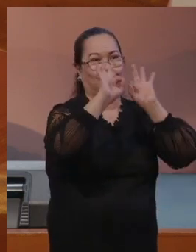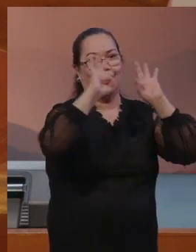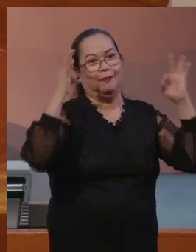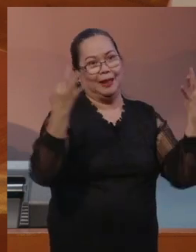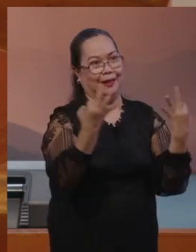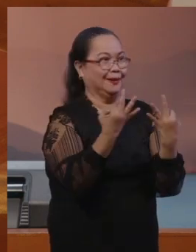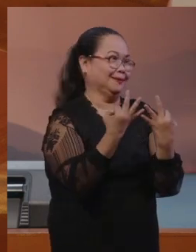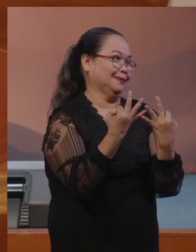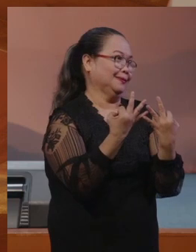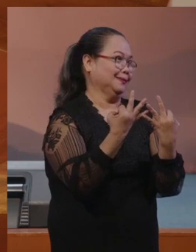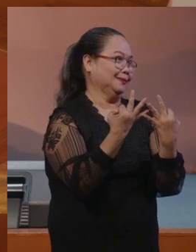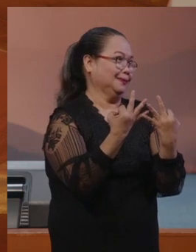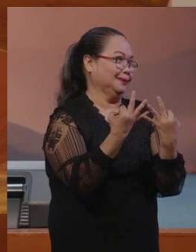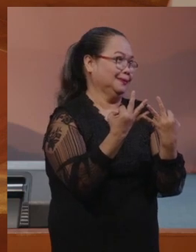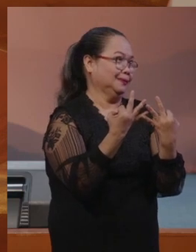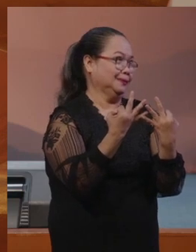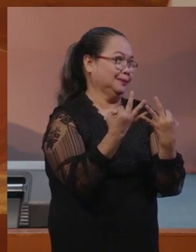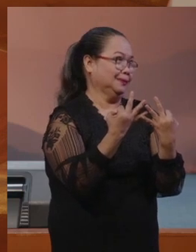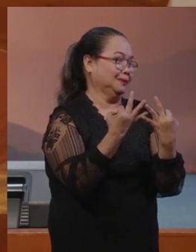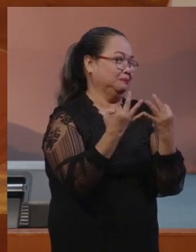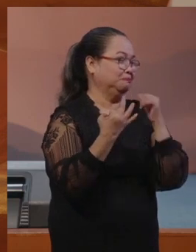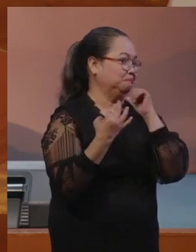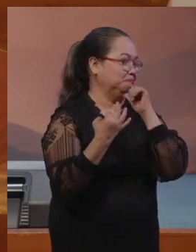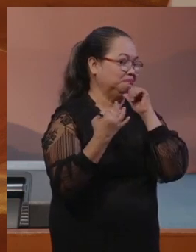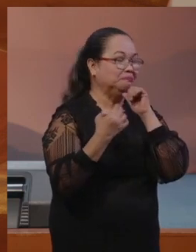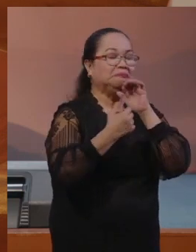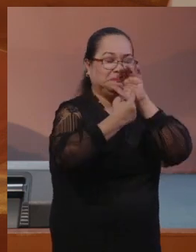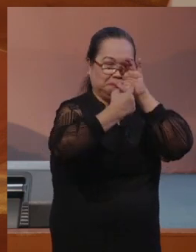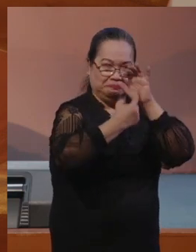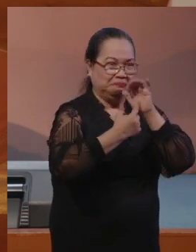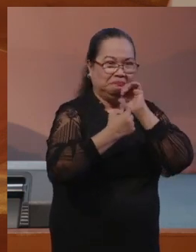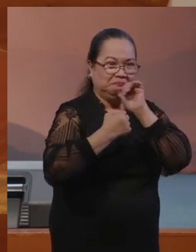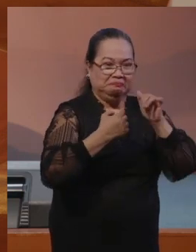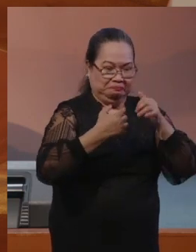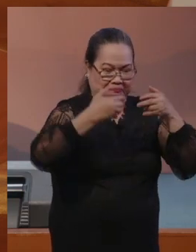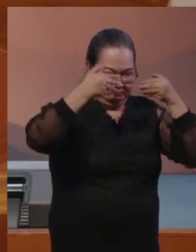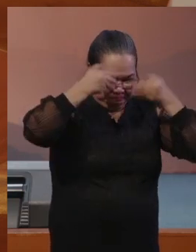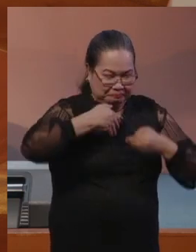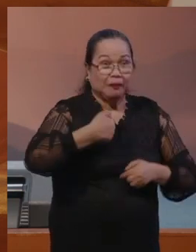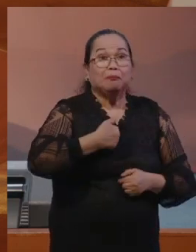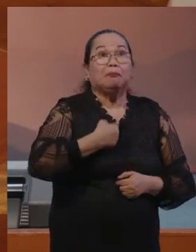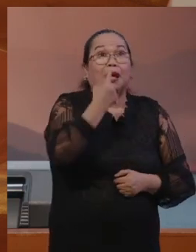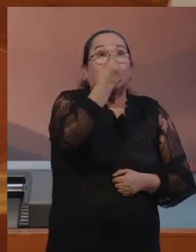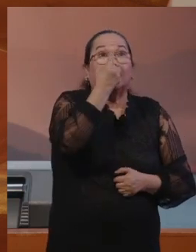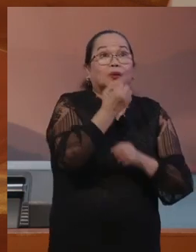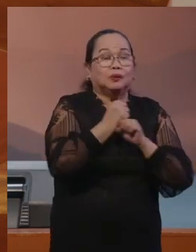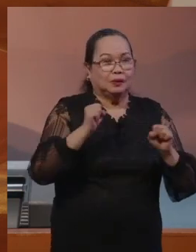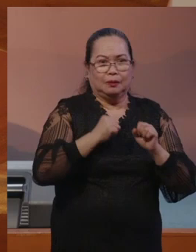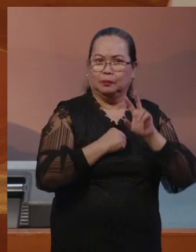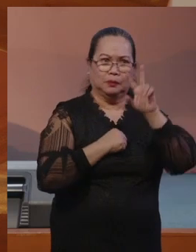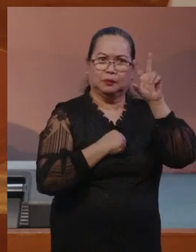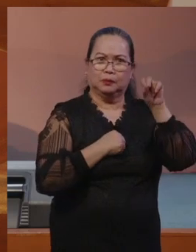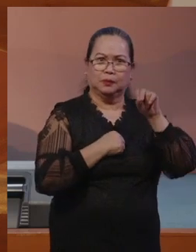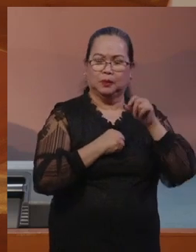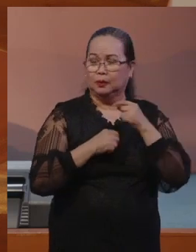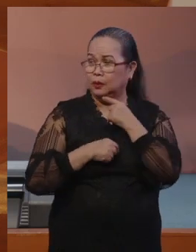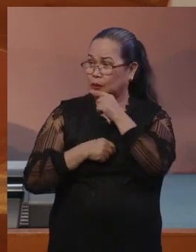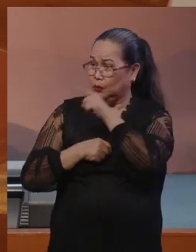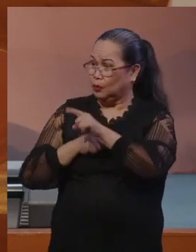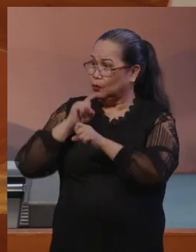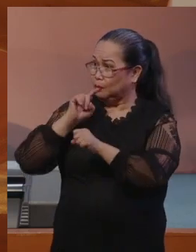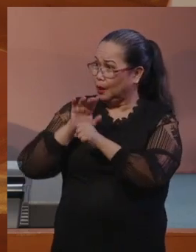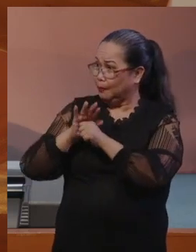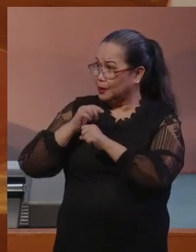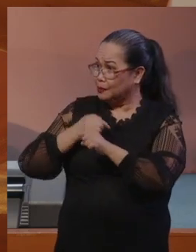pamilya. So pinapakita niya yun dito. Verse 13, give me a true sign that you will save alive